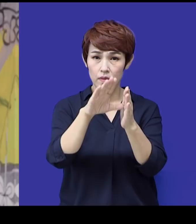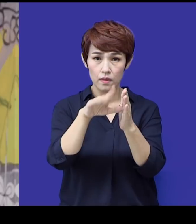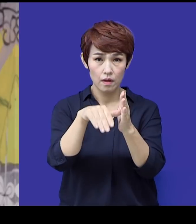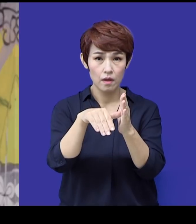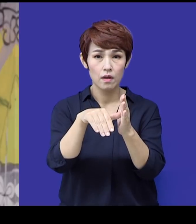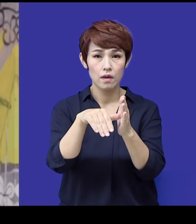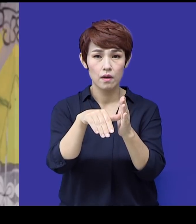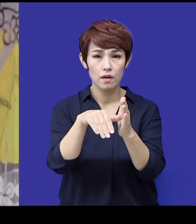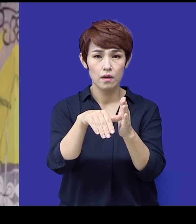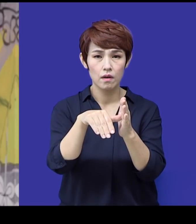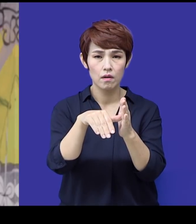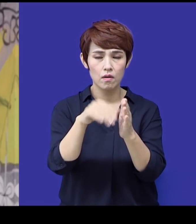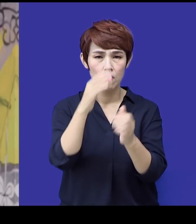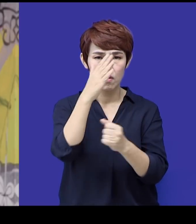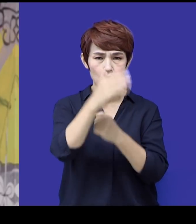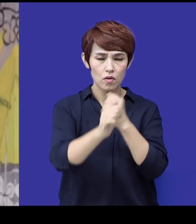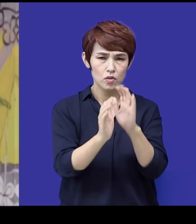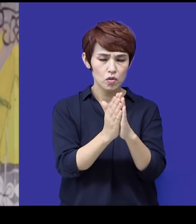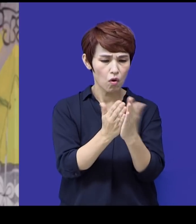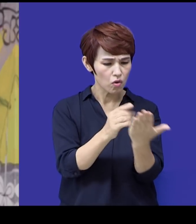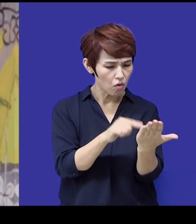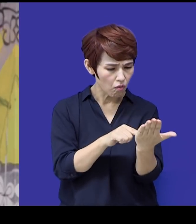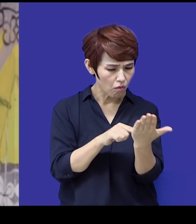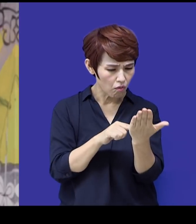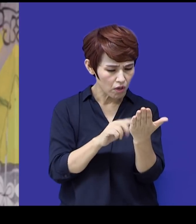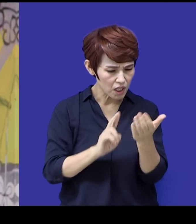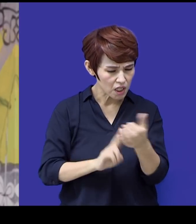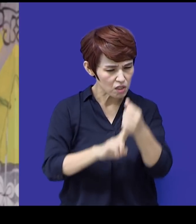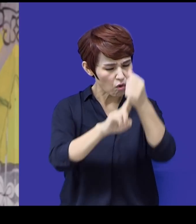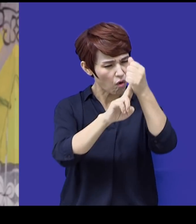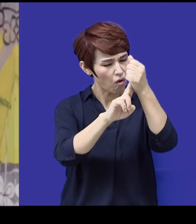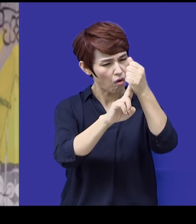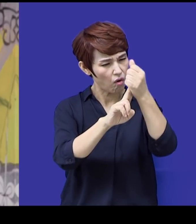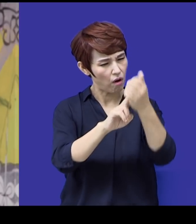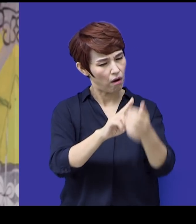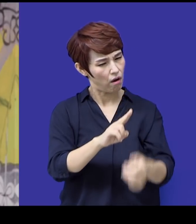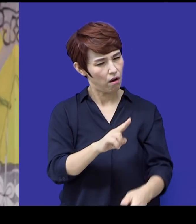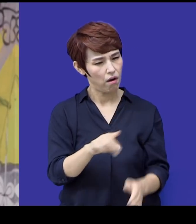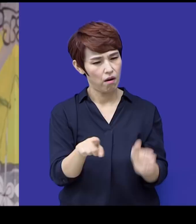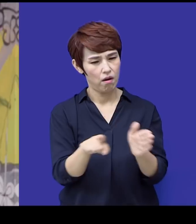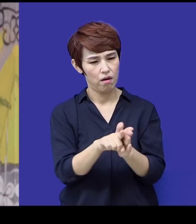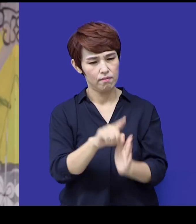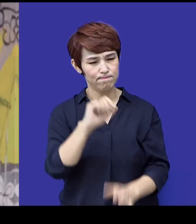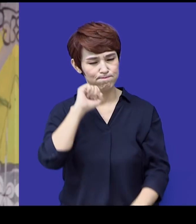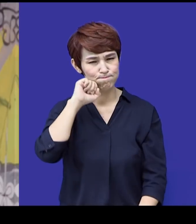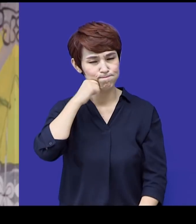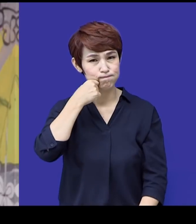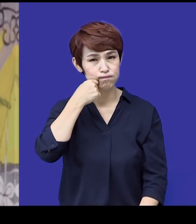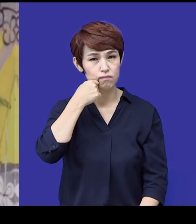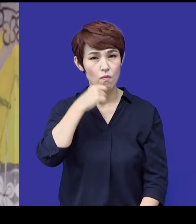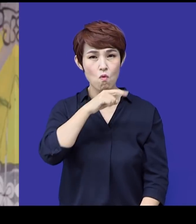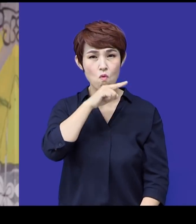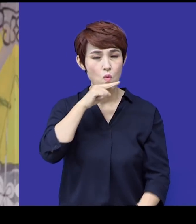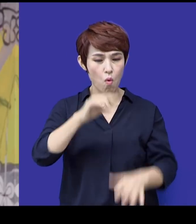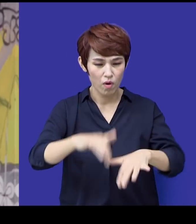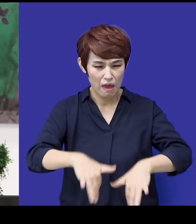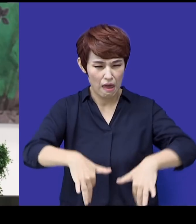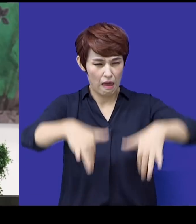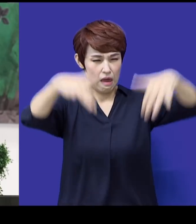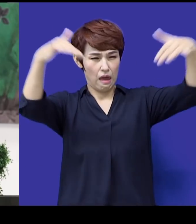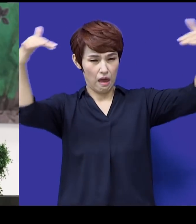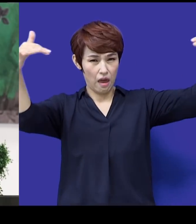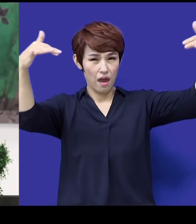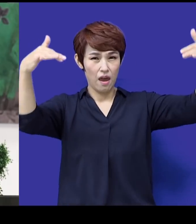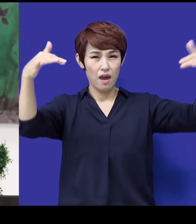되니까 성경에 기적 같은 게 안 믿어지더라고요. 그러니까 홍해를 모세가